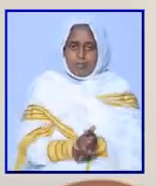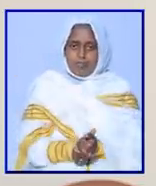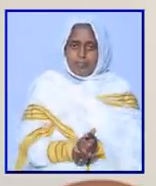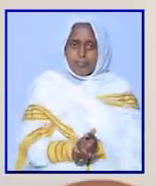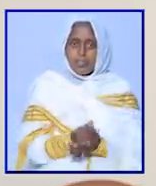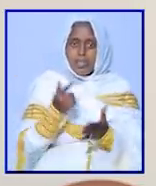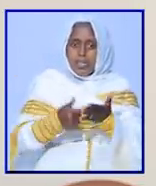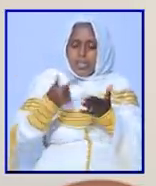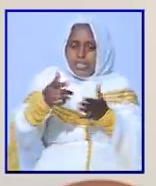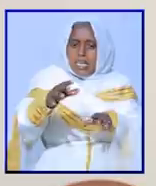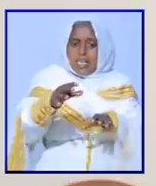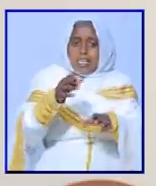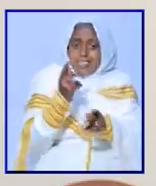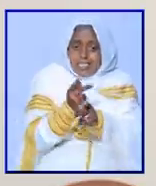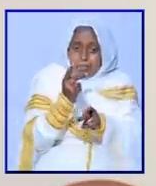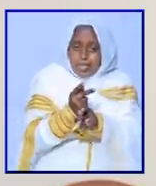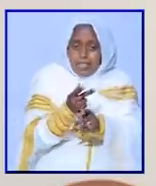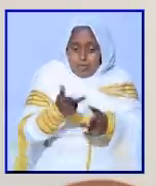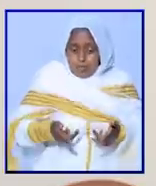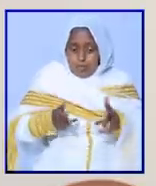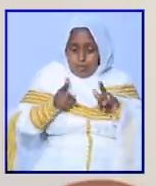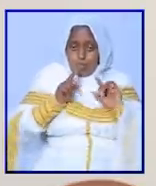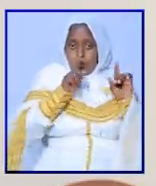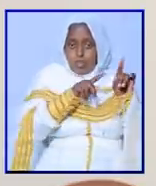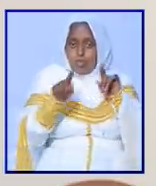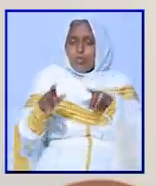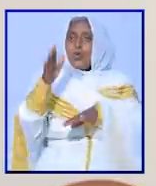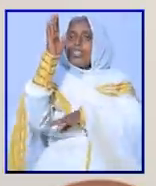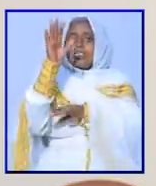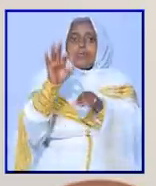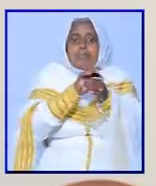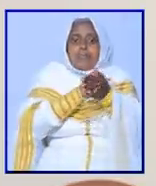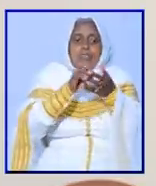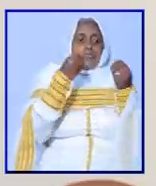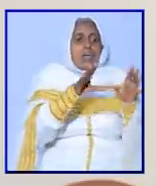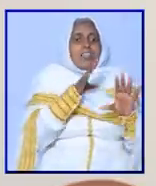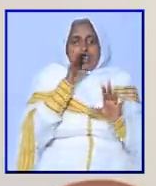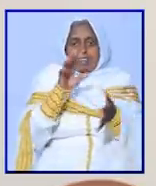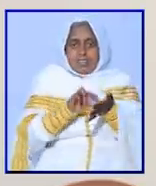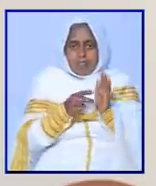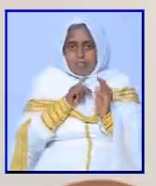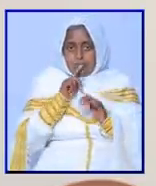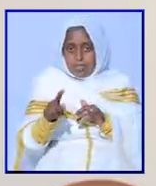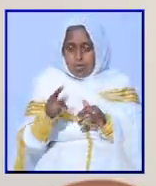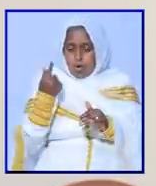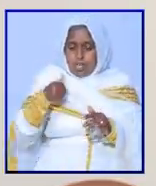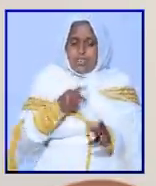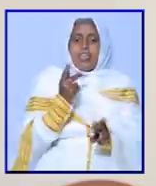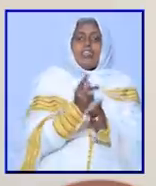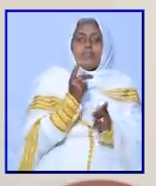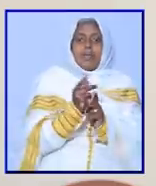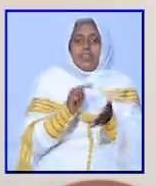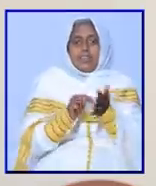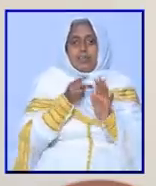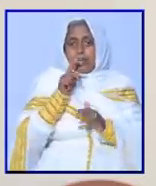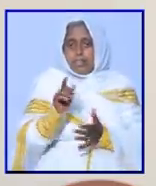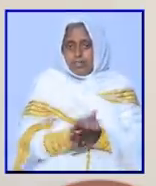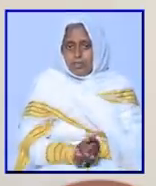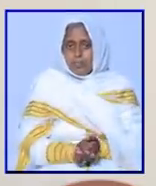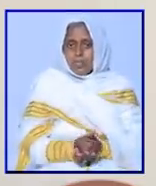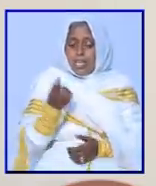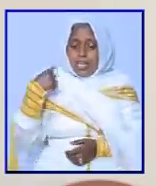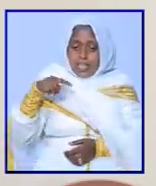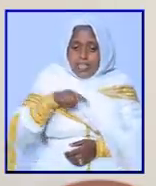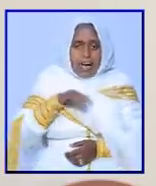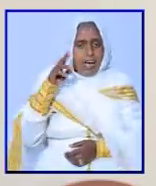መራቅን የሚያሳይ ነው። ከዛ የተጠበቅን ብንኖር ደግሞ እግዚአብሔር መንፈስ ቅዱስ አልጣለንም ማለት ነው እየጠበቀን